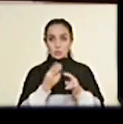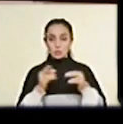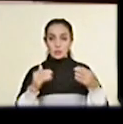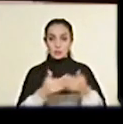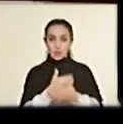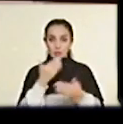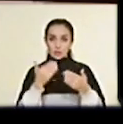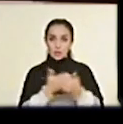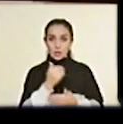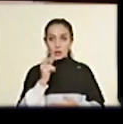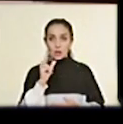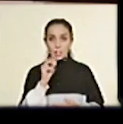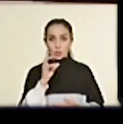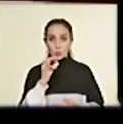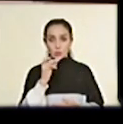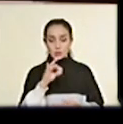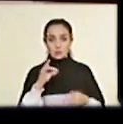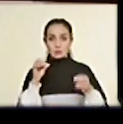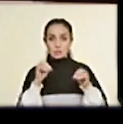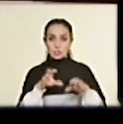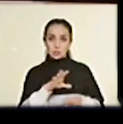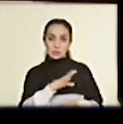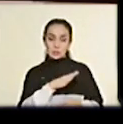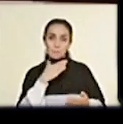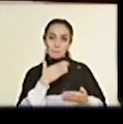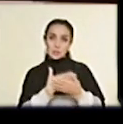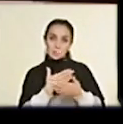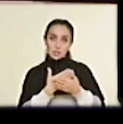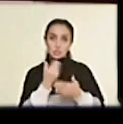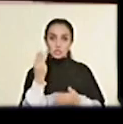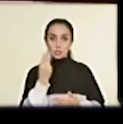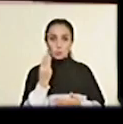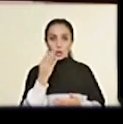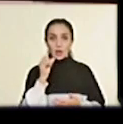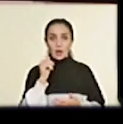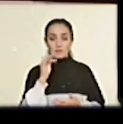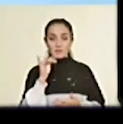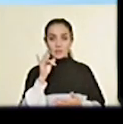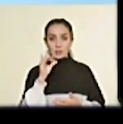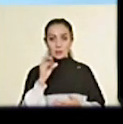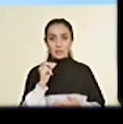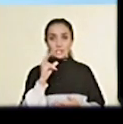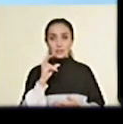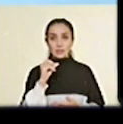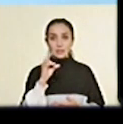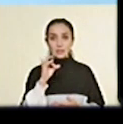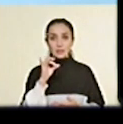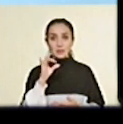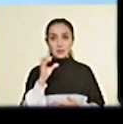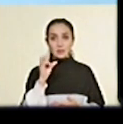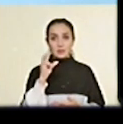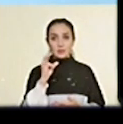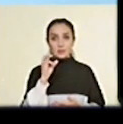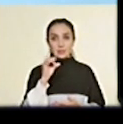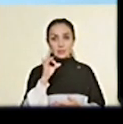yangi-yangi koloniyalarni tashkil qilingan. Masalan, Shimoliy Afrikada Kirena yoki Kichik Osiyoning